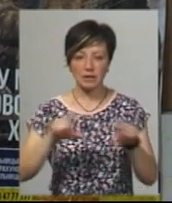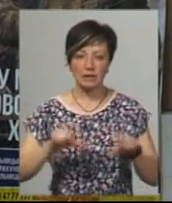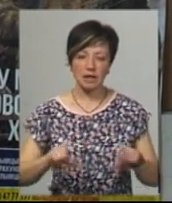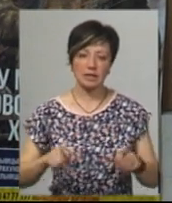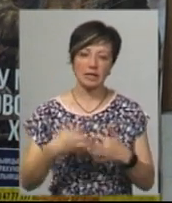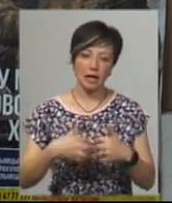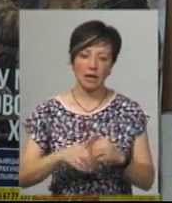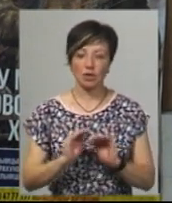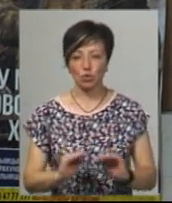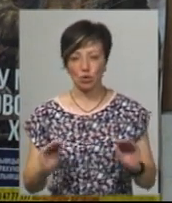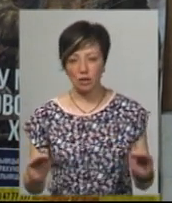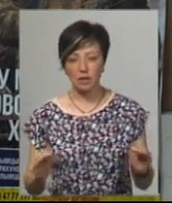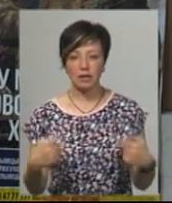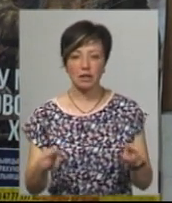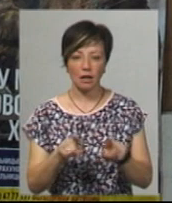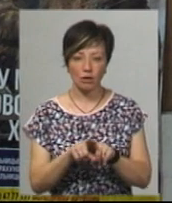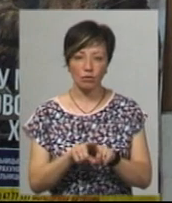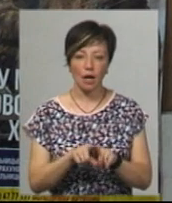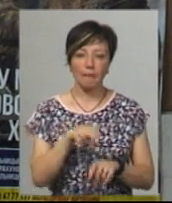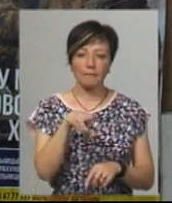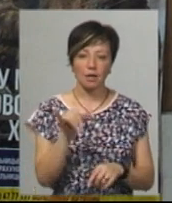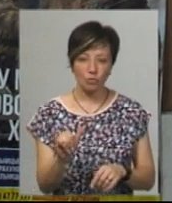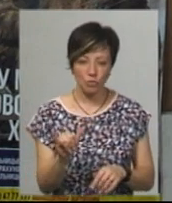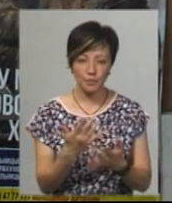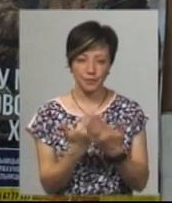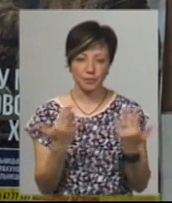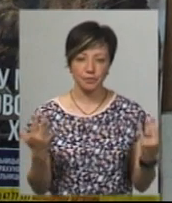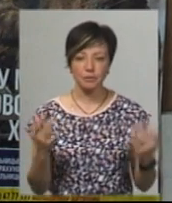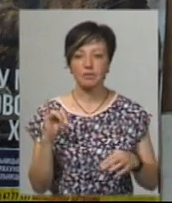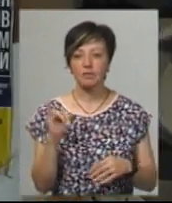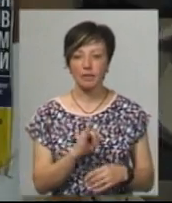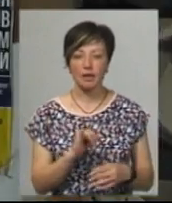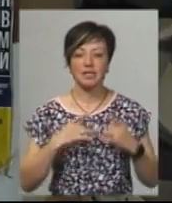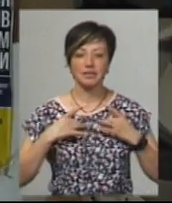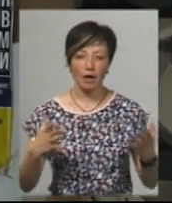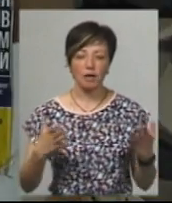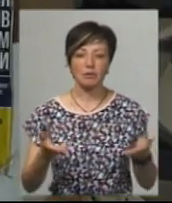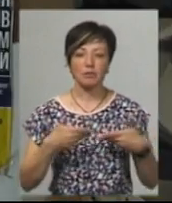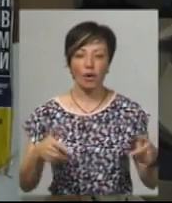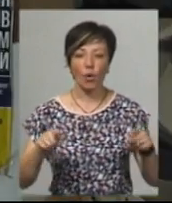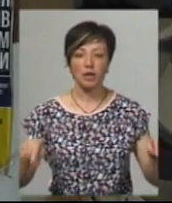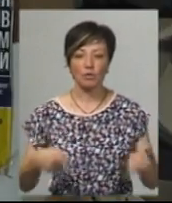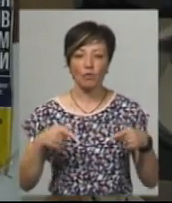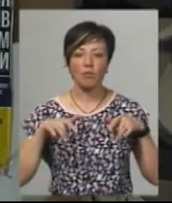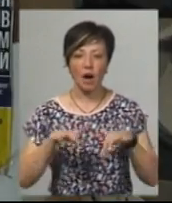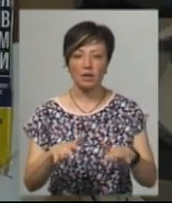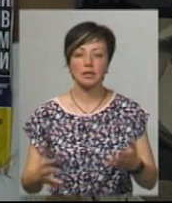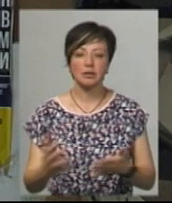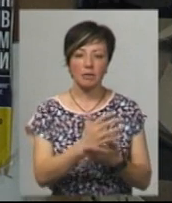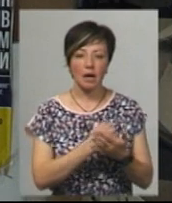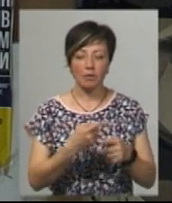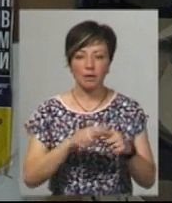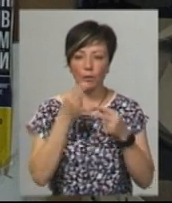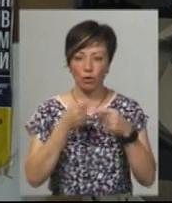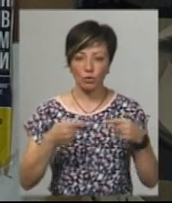середні, дошкільні, також профтехосвіта. І до свят ми організовуємо акцію, збираємо ці